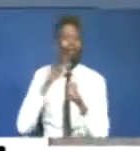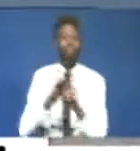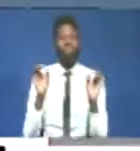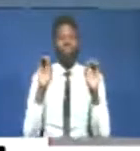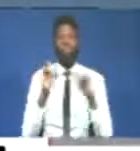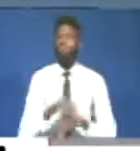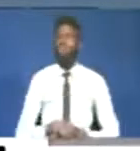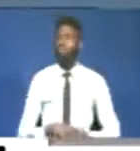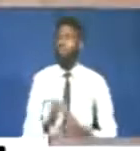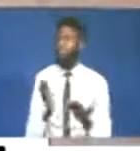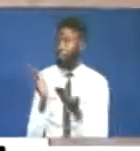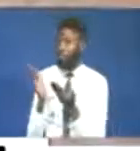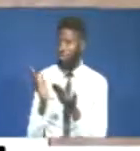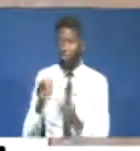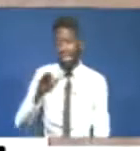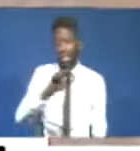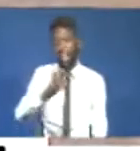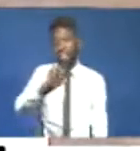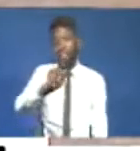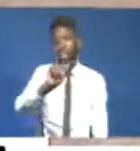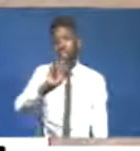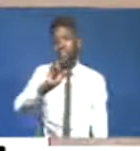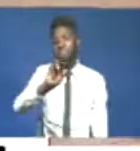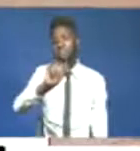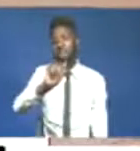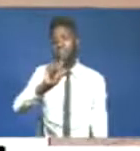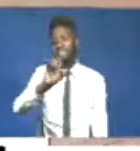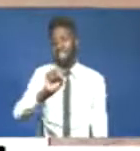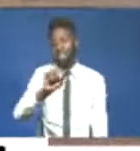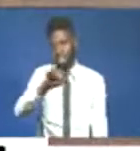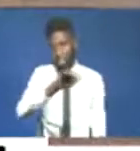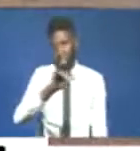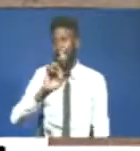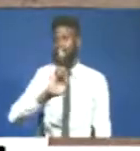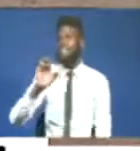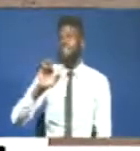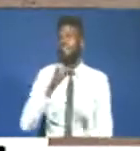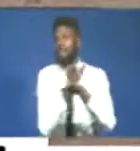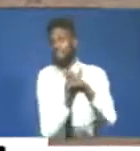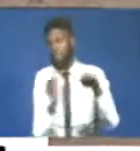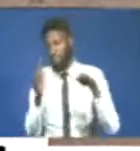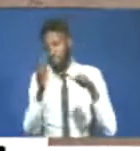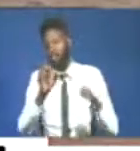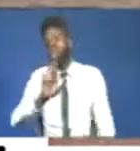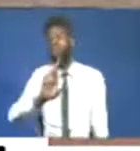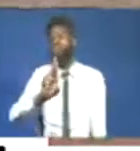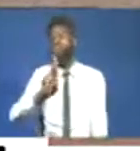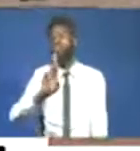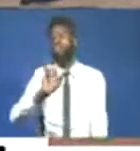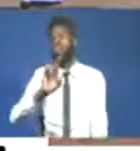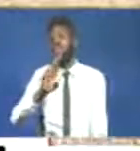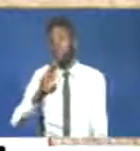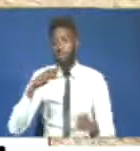Katika eneo la Kamakis katika barabara ya Eastern Bypass huko Ruiru, watu watano walipoteza maisha